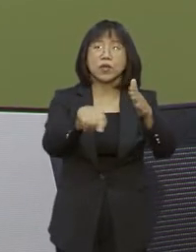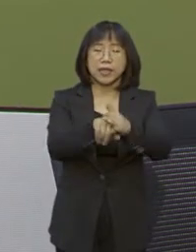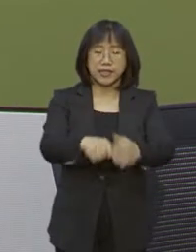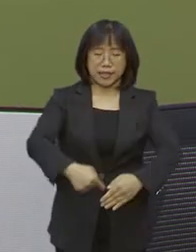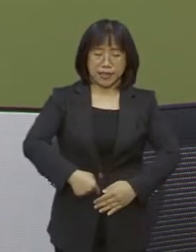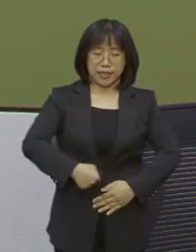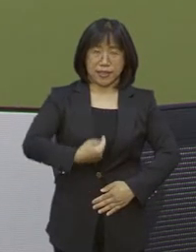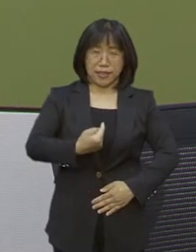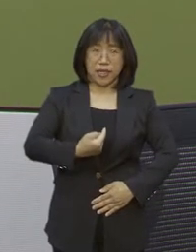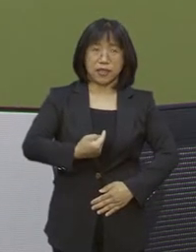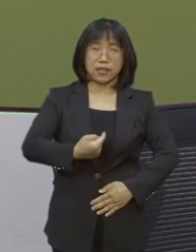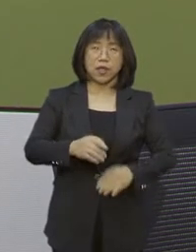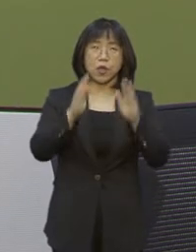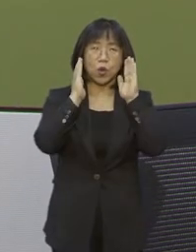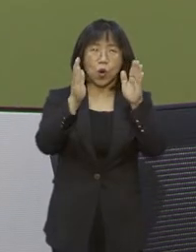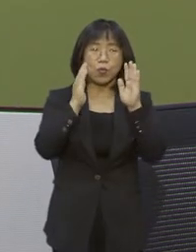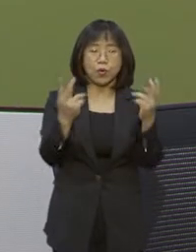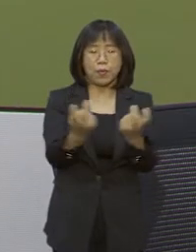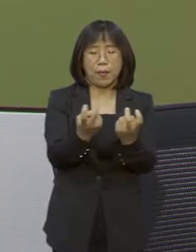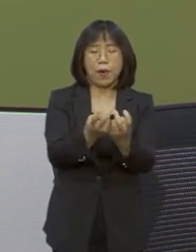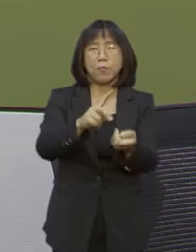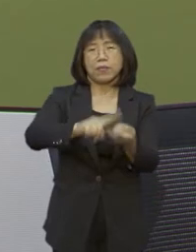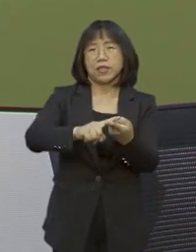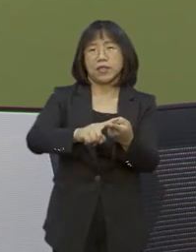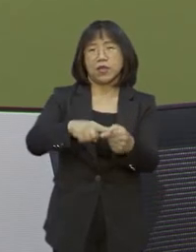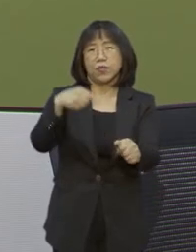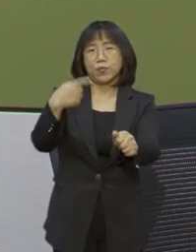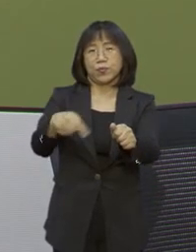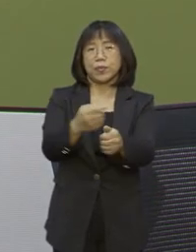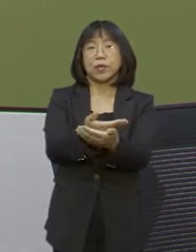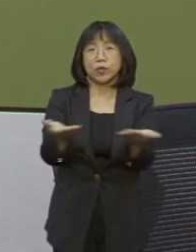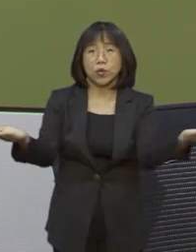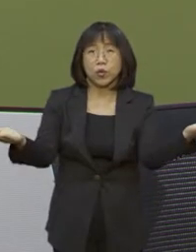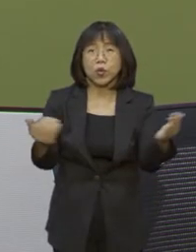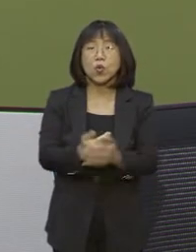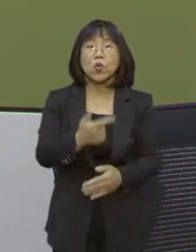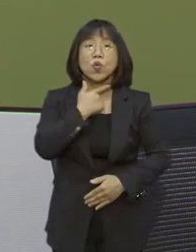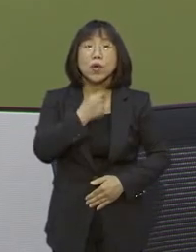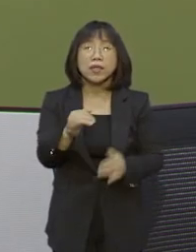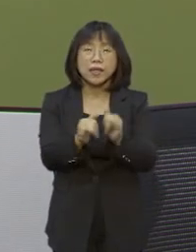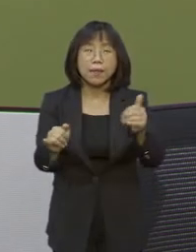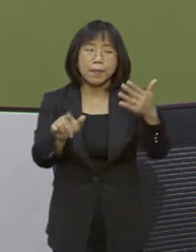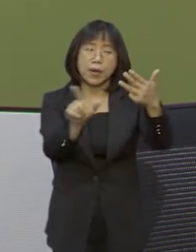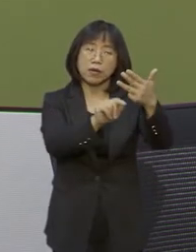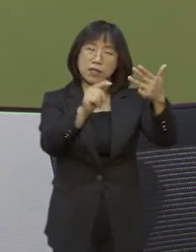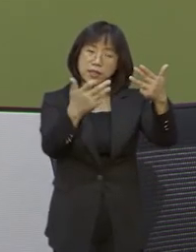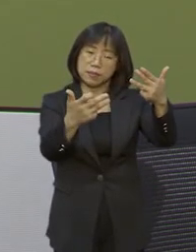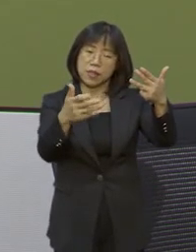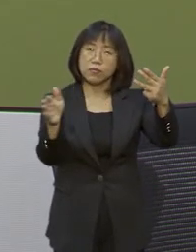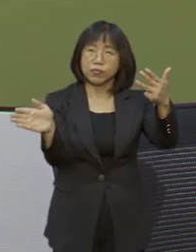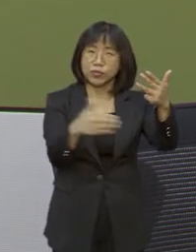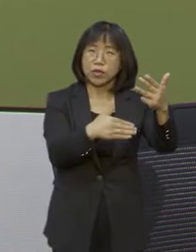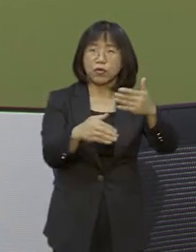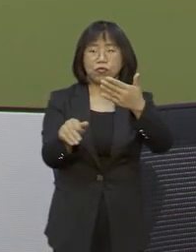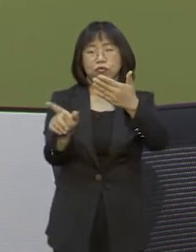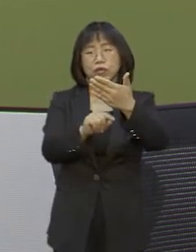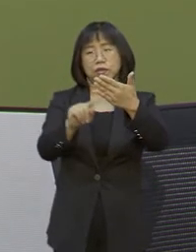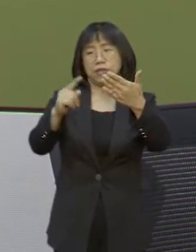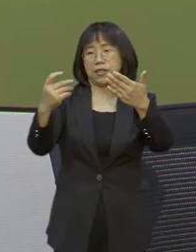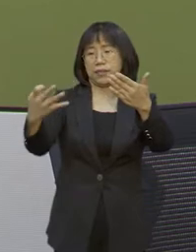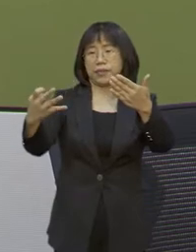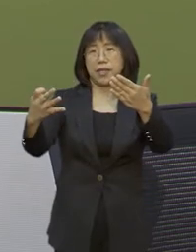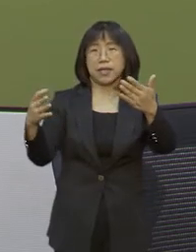초등학생을 위한 자기주도 학습법에 대해 강의를 펼칠 예정입니다. 원하는 구민은 8월 18일부터